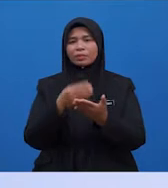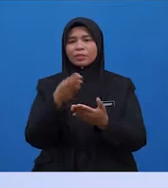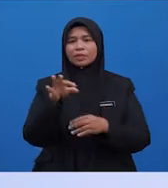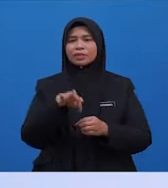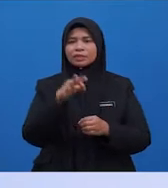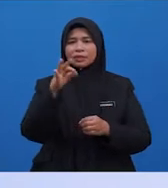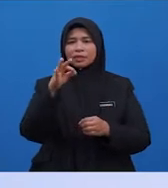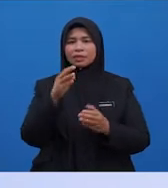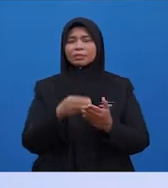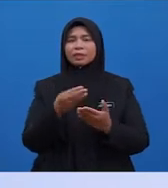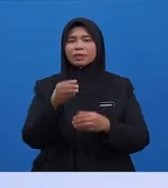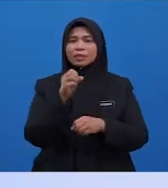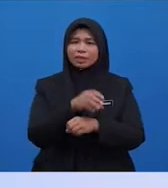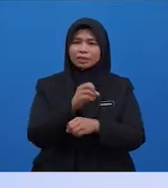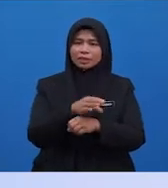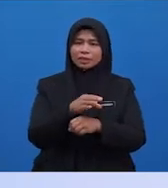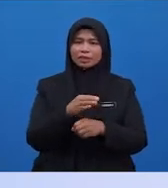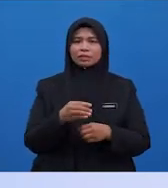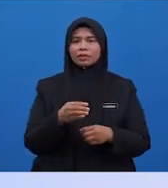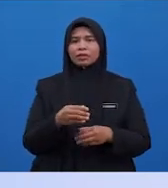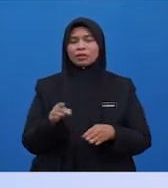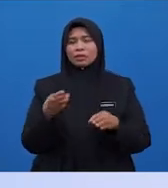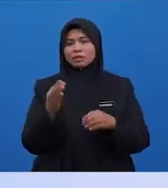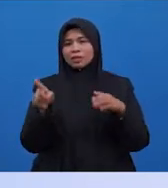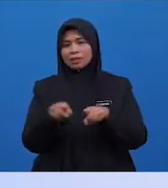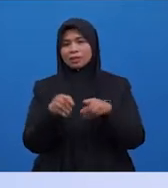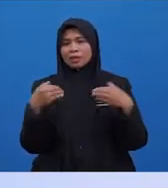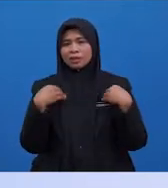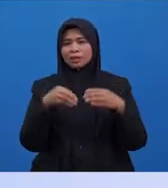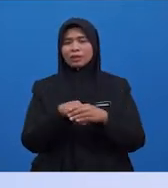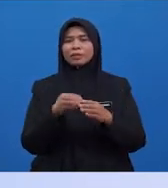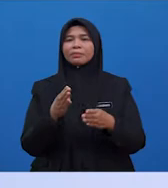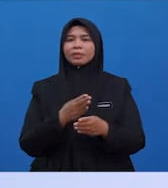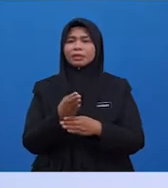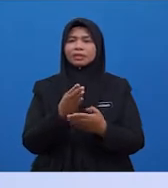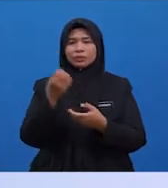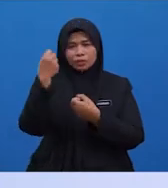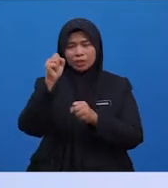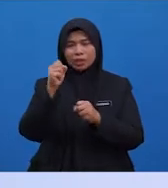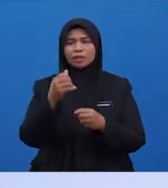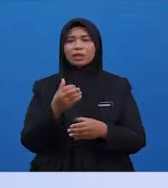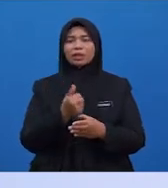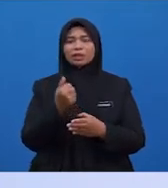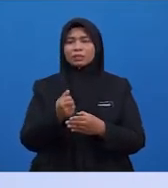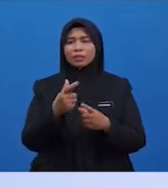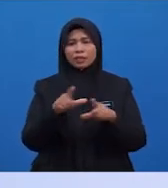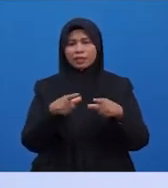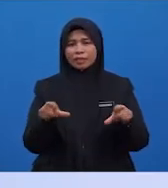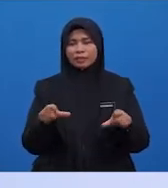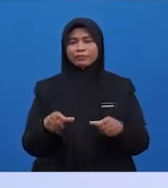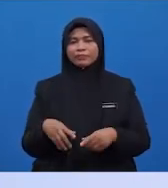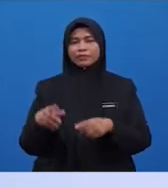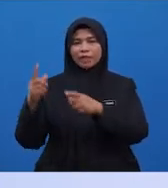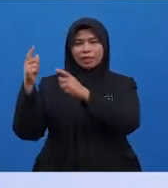semangat dan memberi nasihat untuk atlet sama ada dalam bidang sukan ataupun peribadi. Antara